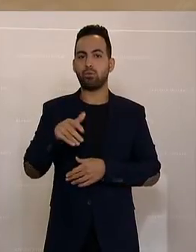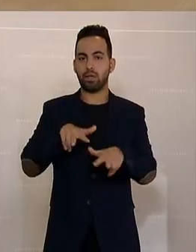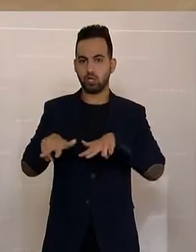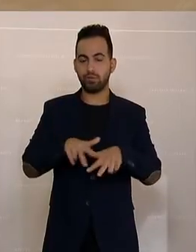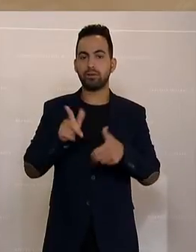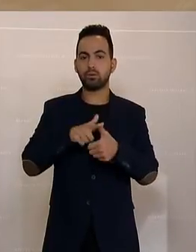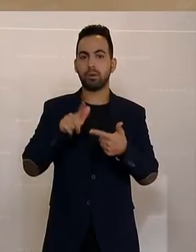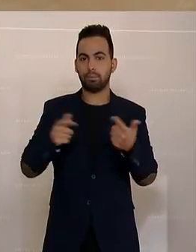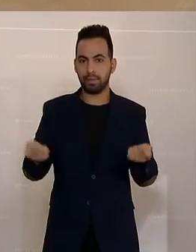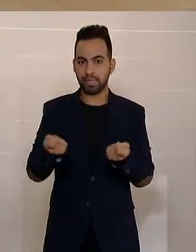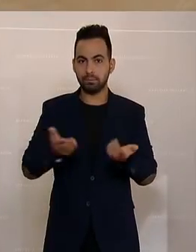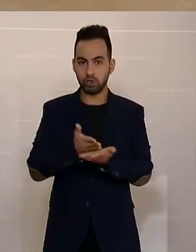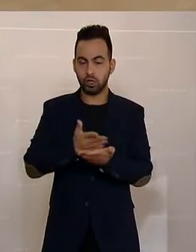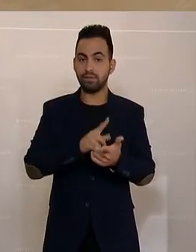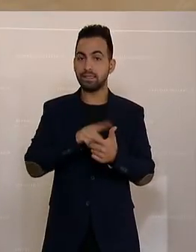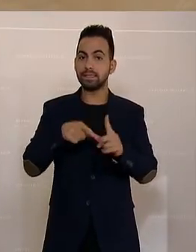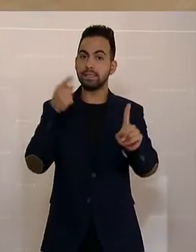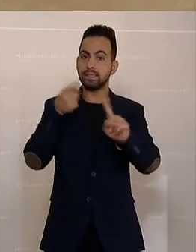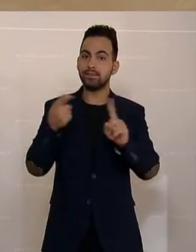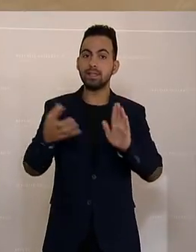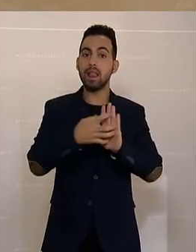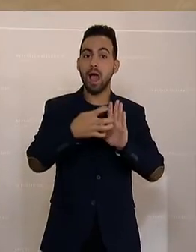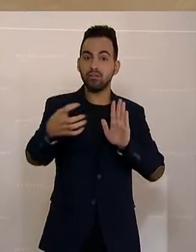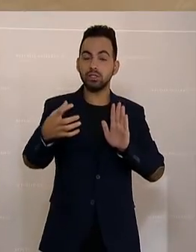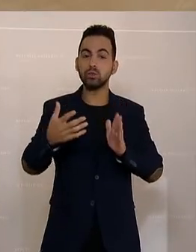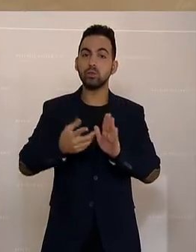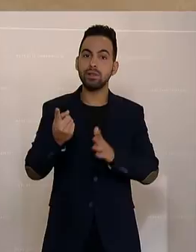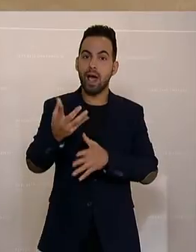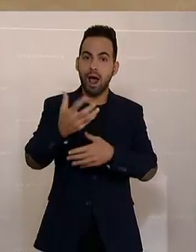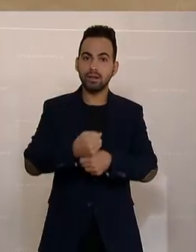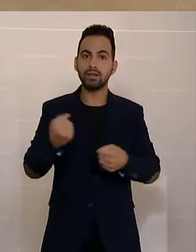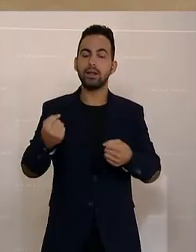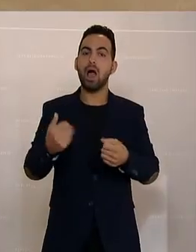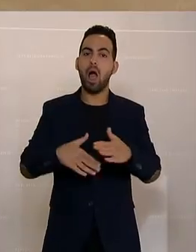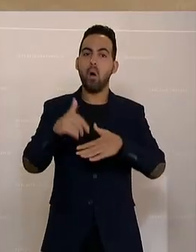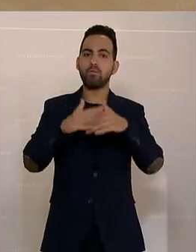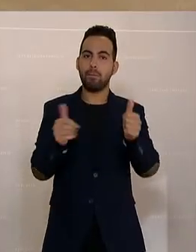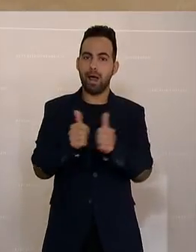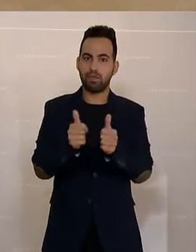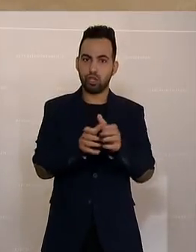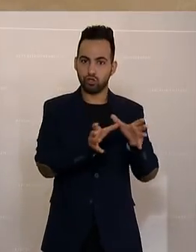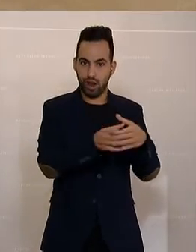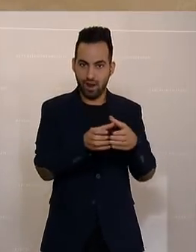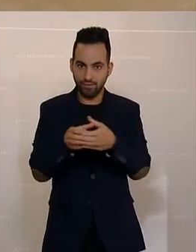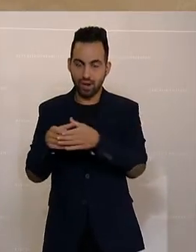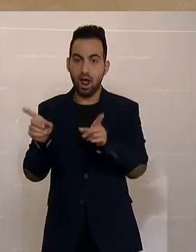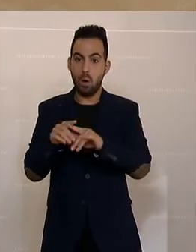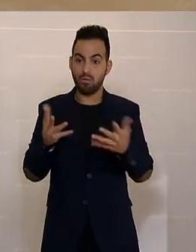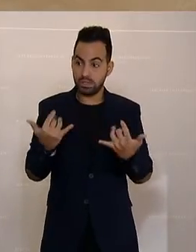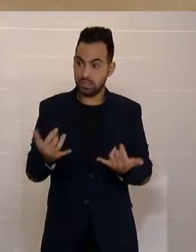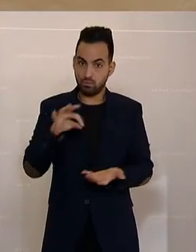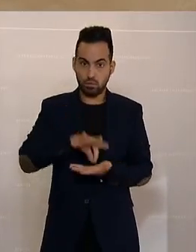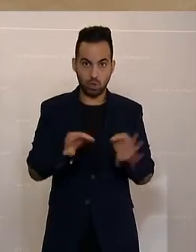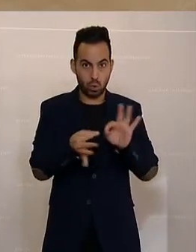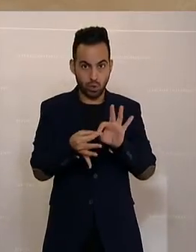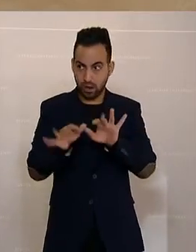des Betriebsservice ist die langfristige und nachhaltige Aufbau von Partnerschaften sowie die Pflege der bereits bestehenden Kontakte. Das heißt, ja,